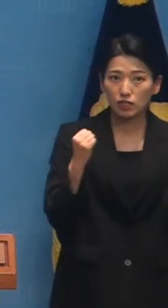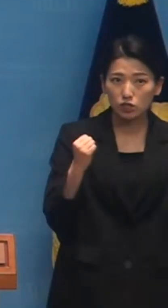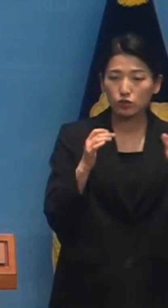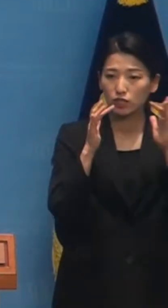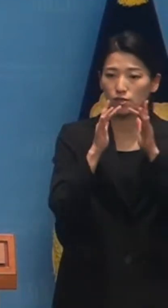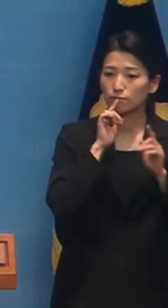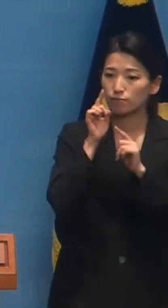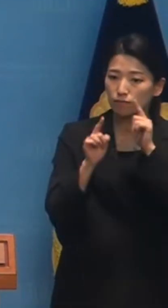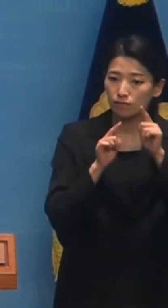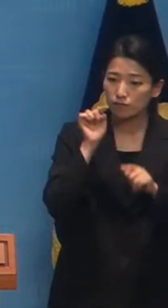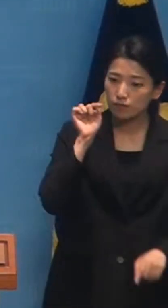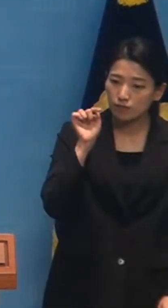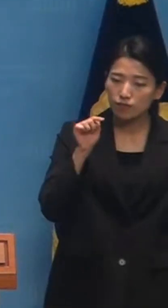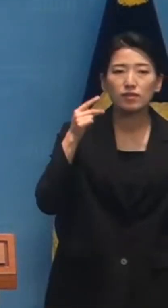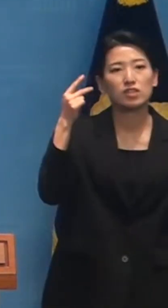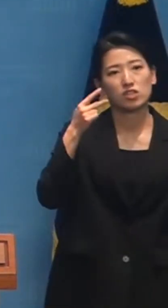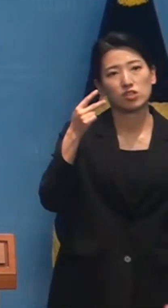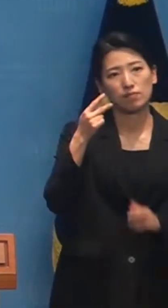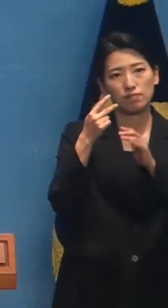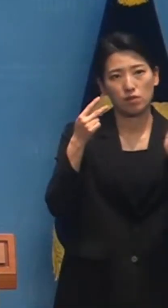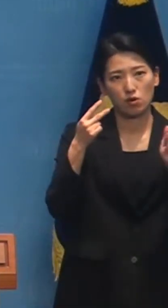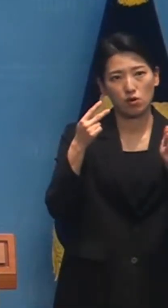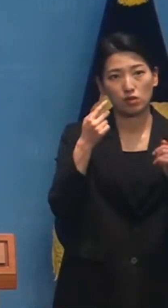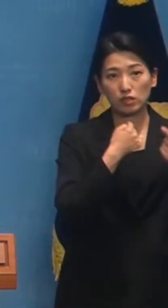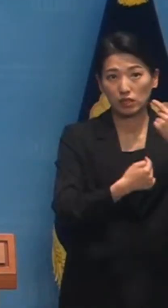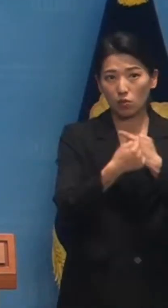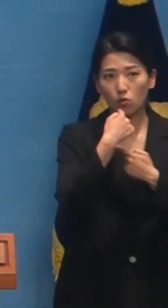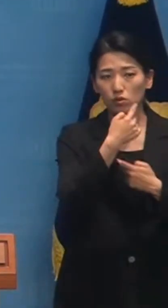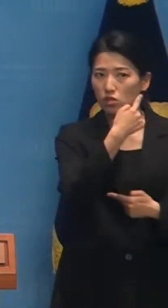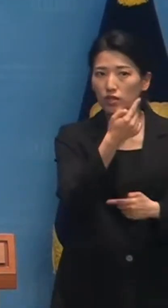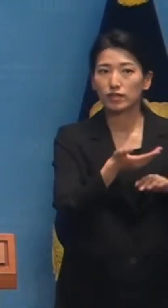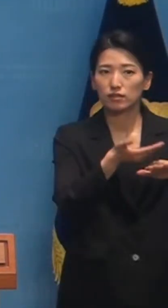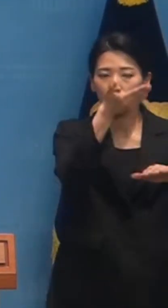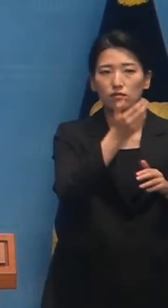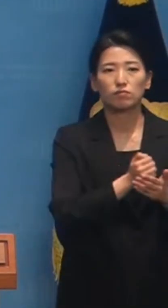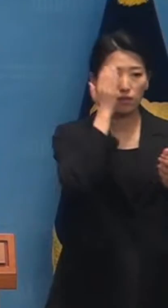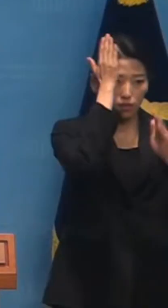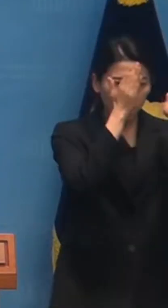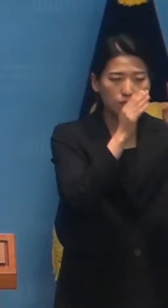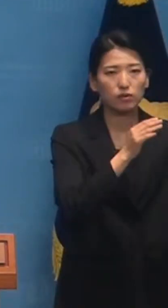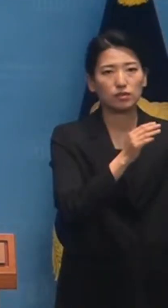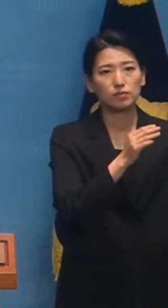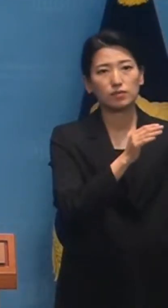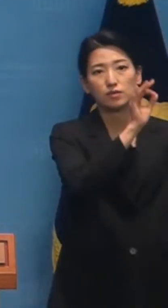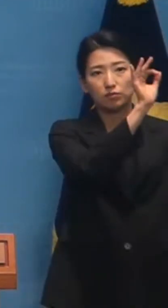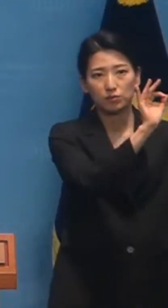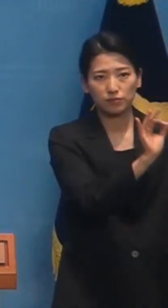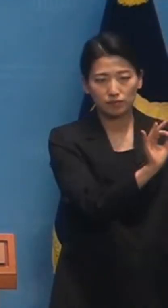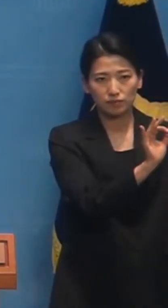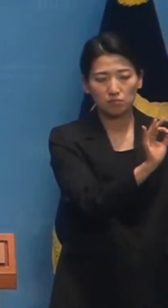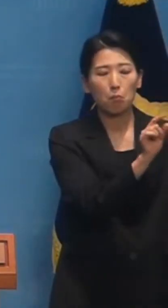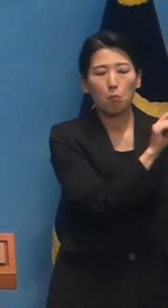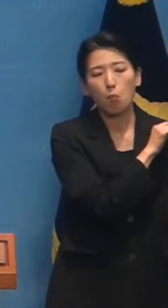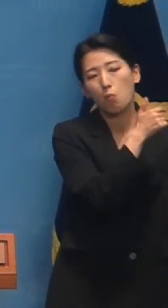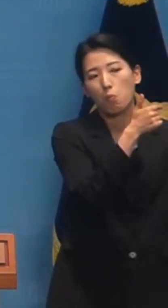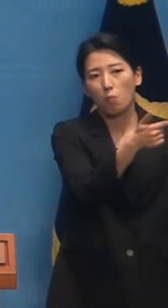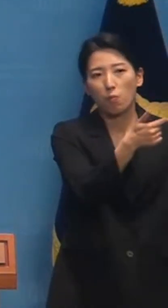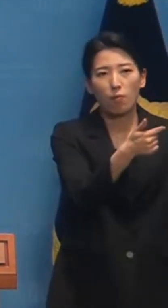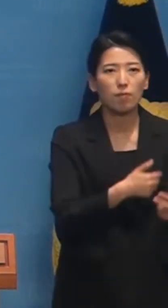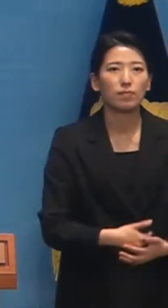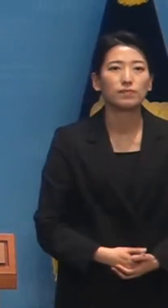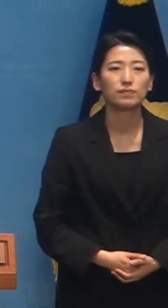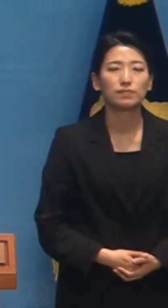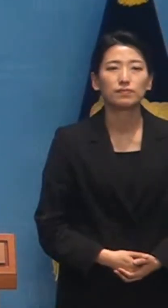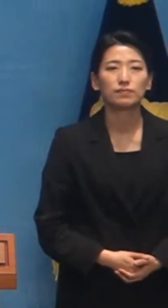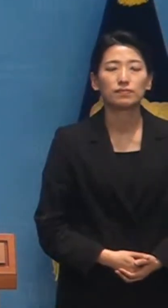방문하였고 1,433건의 제보가 접수되었습니다. 매체별로는 네이버가 27.14%로 가장 높은 수치를